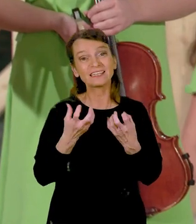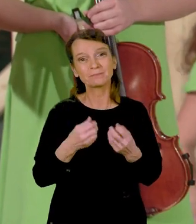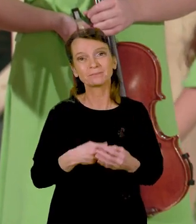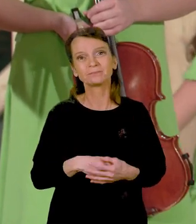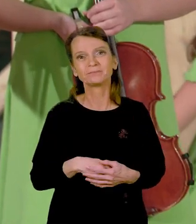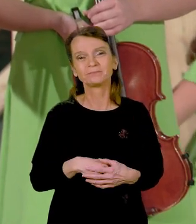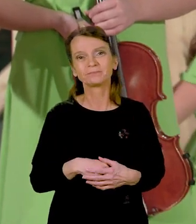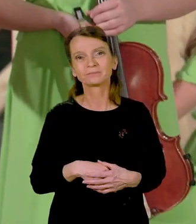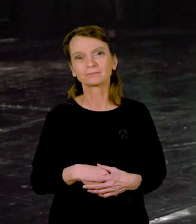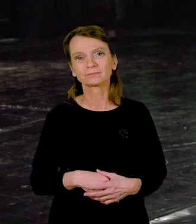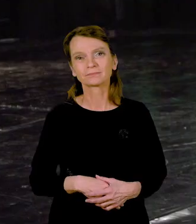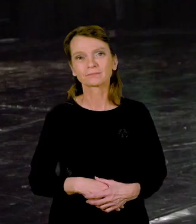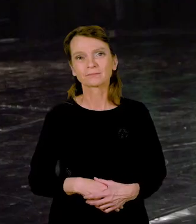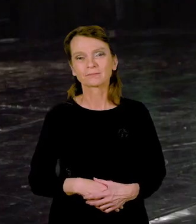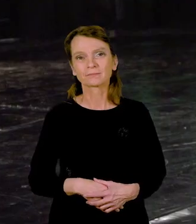želi.